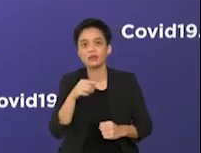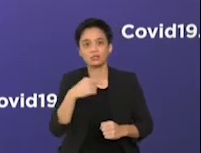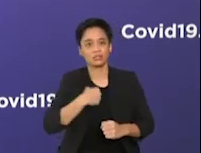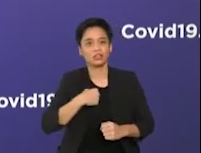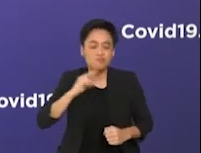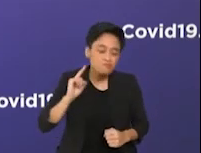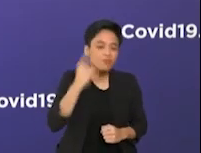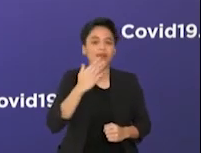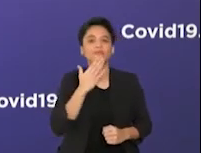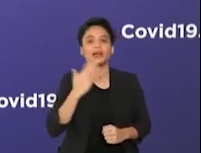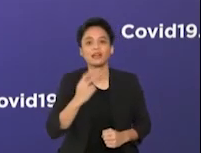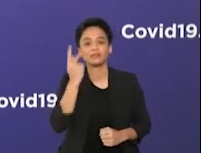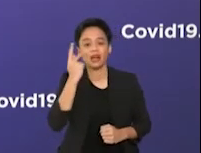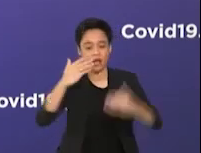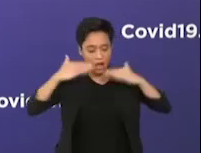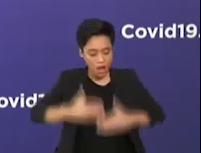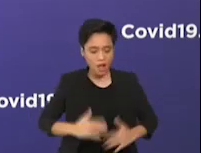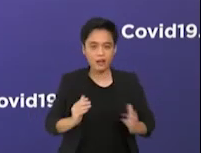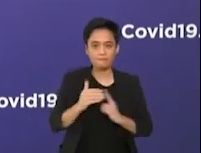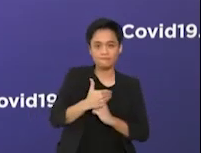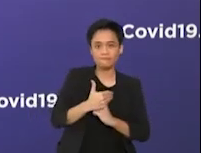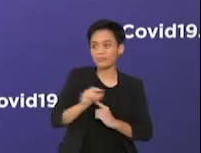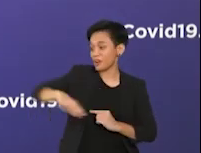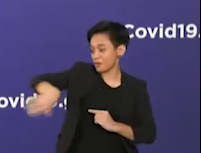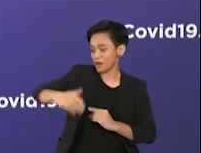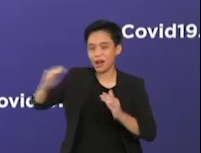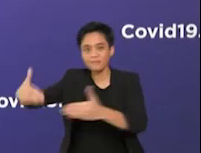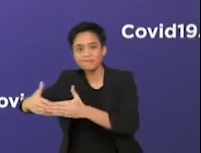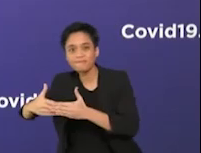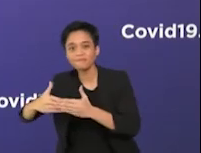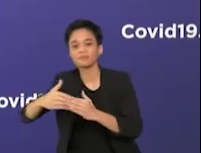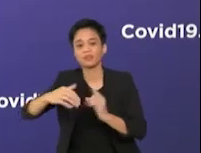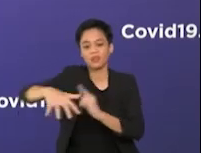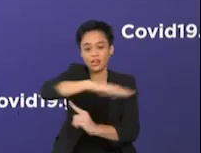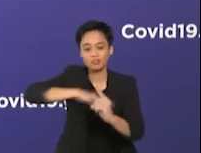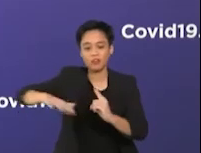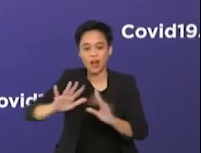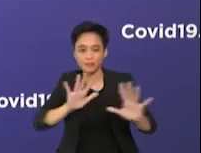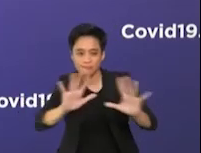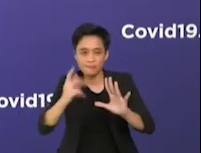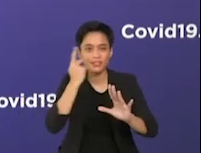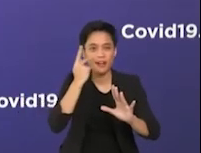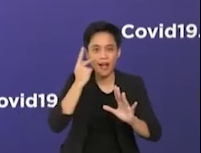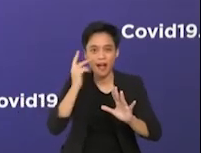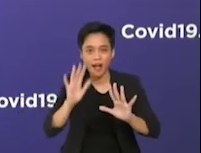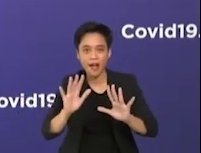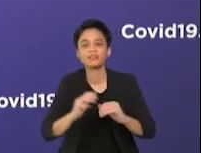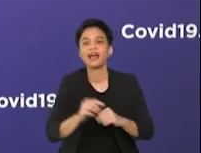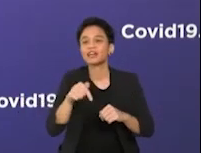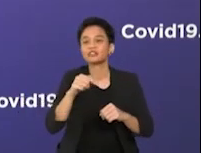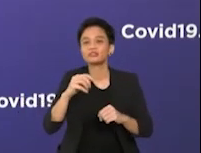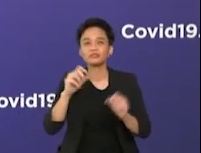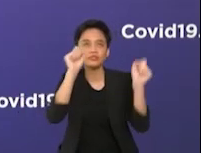diri menjaga keluarga menjaga lingkungan agar tetap sehat inilah tatanan hidup baru